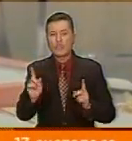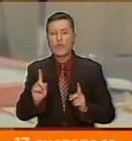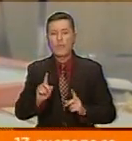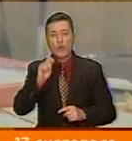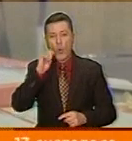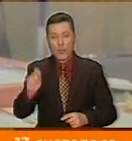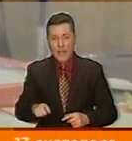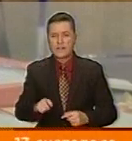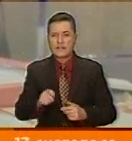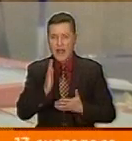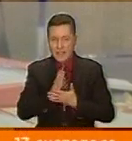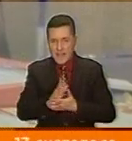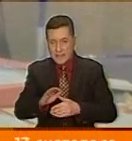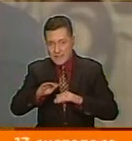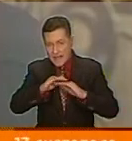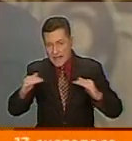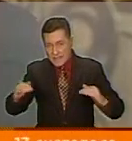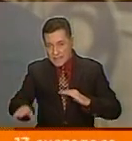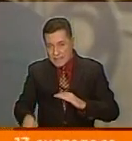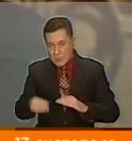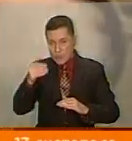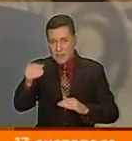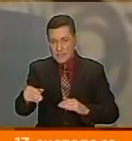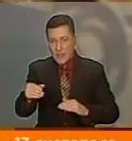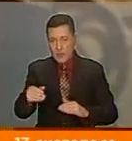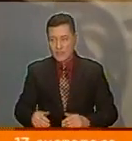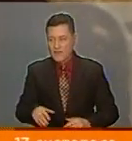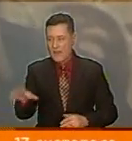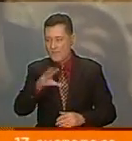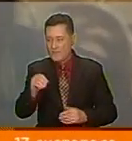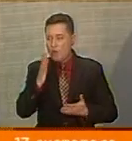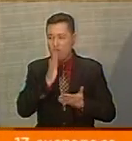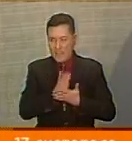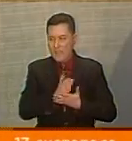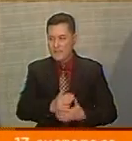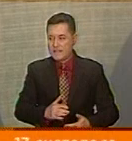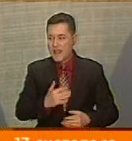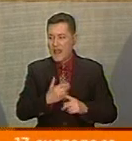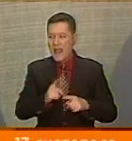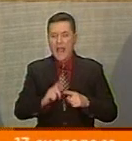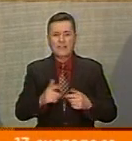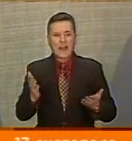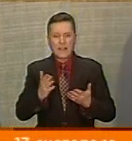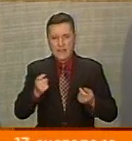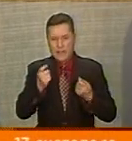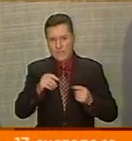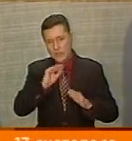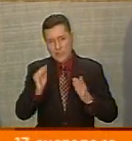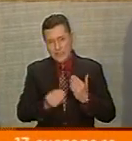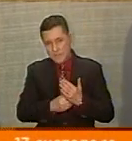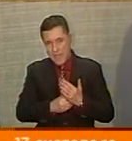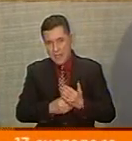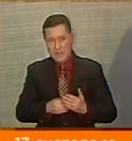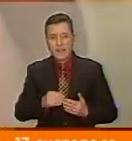есть снизу откуда достатся есть просто это где-то немножко спрятано до